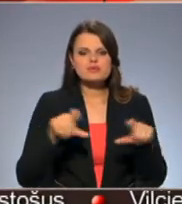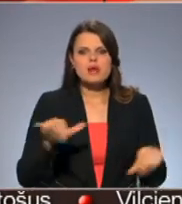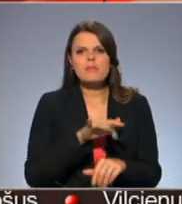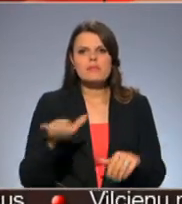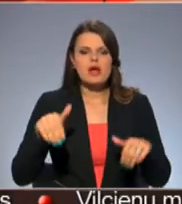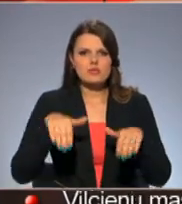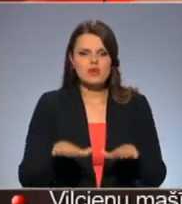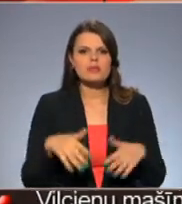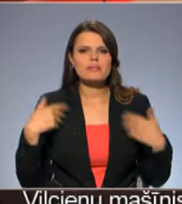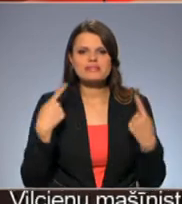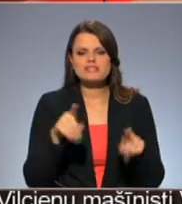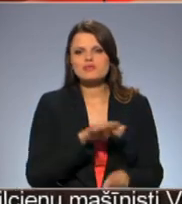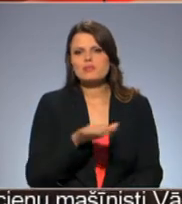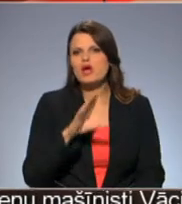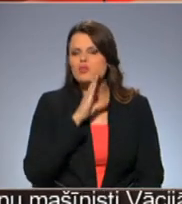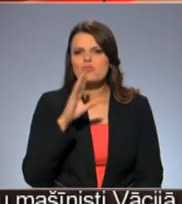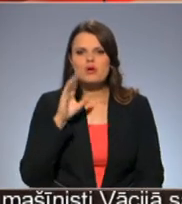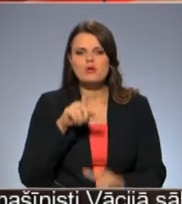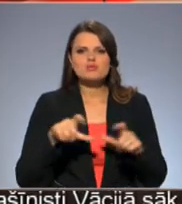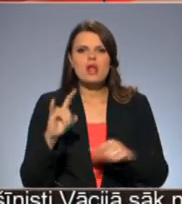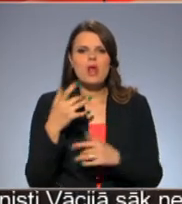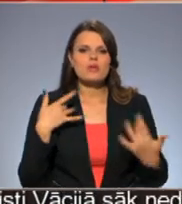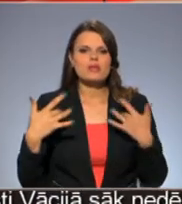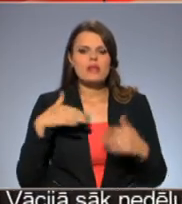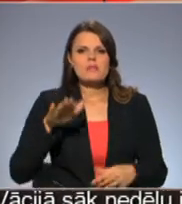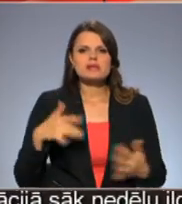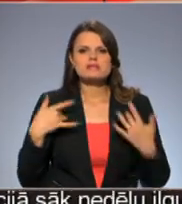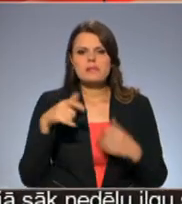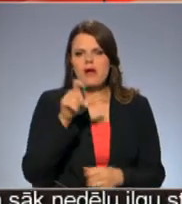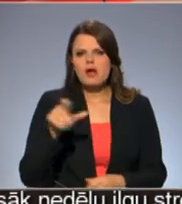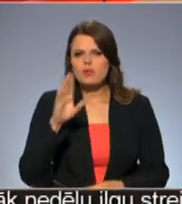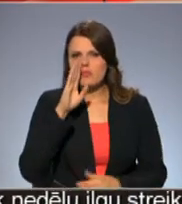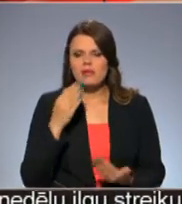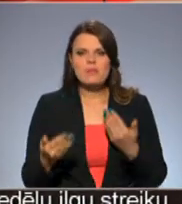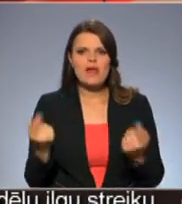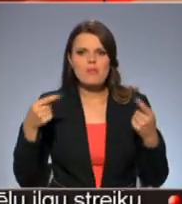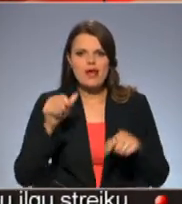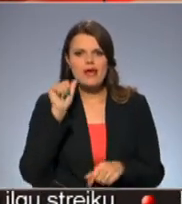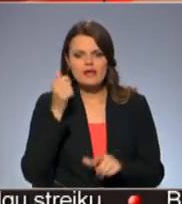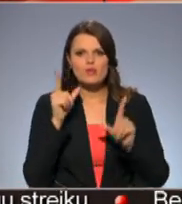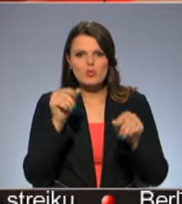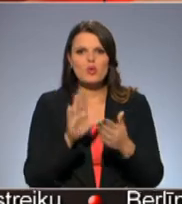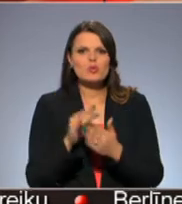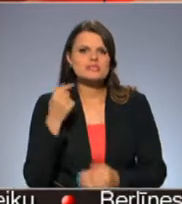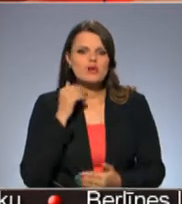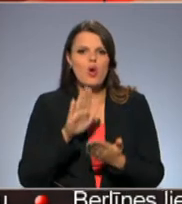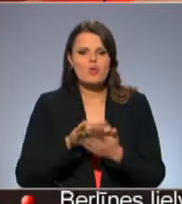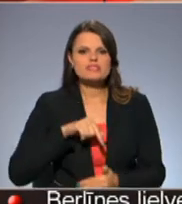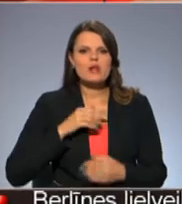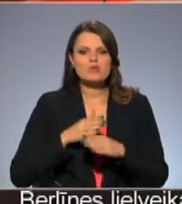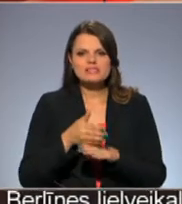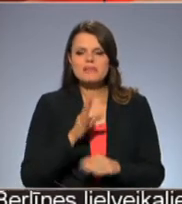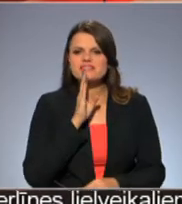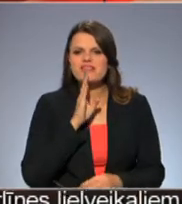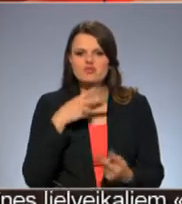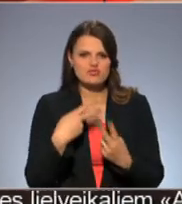citu bērnu mammas. Skolas leļļu teātra mazajiem aktieriem pašlaik ir saspringts mēģinājumu laiks, jo jau rīt viņi dosies uz Rīgu, uz iļģucīmu